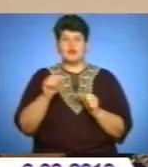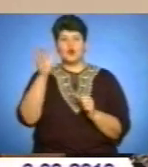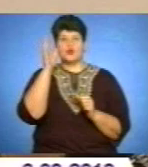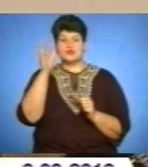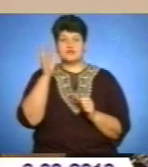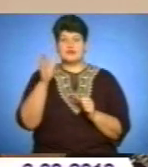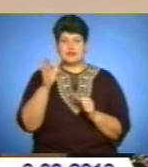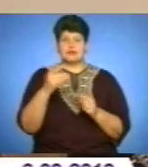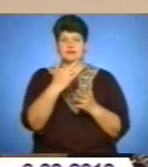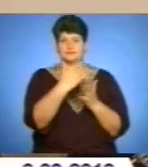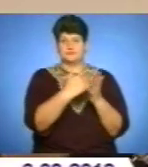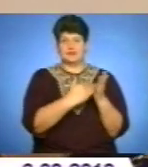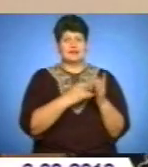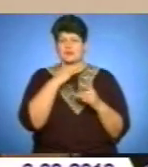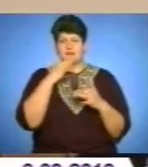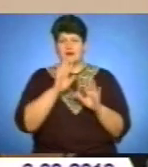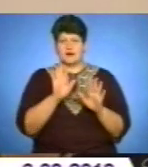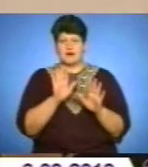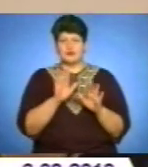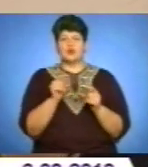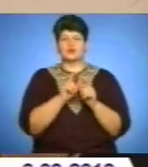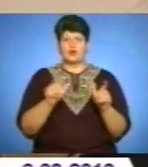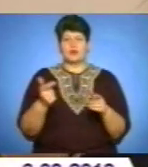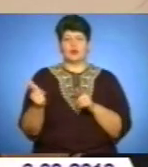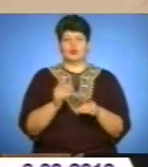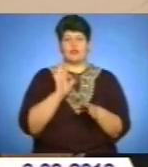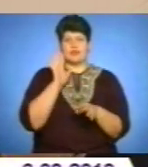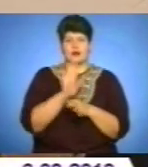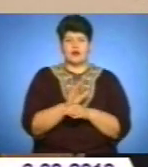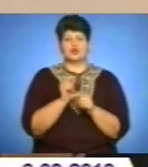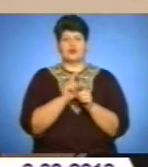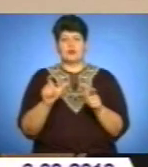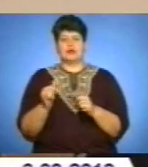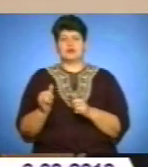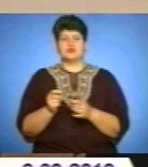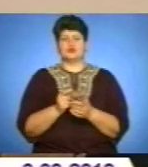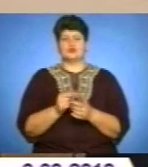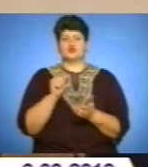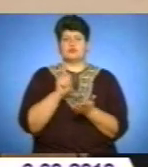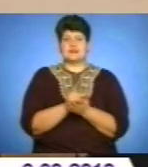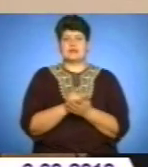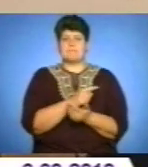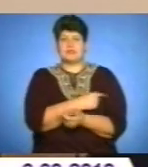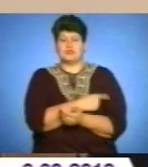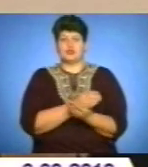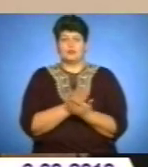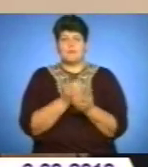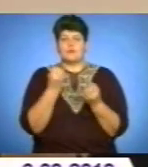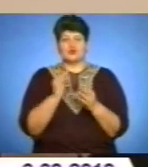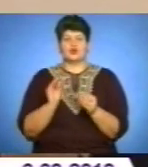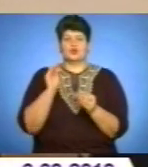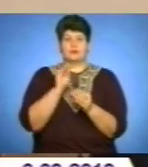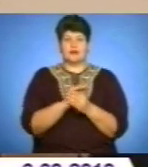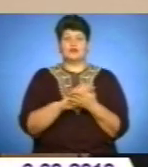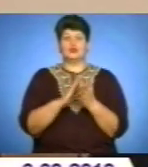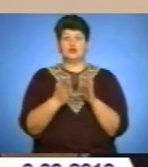переліку документів, його там не так багато. Школа готує наказ, школа зобов'язується за медичне обслуговування. Якщо додати просто-напросто